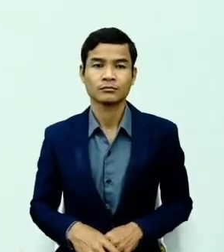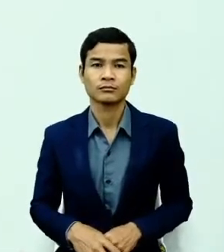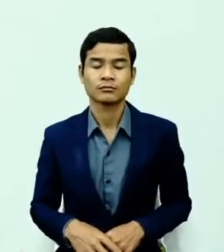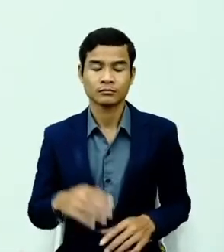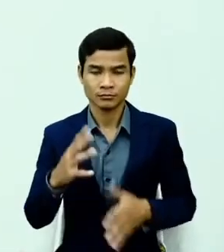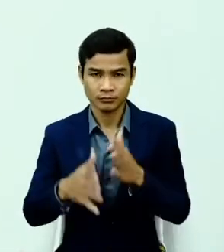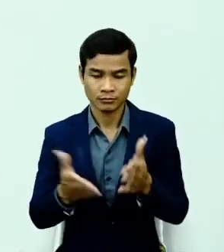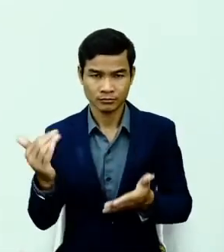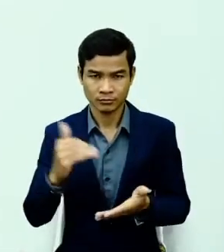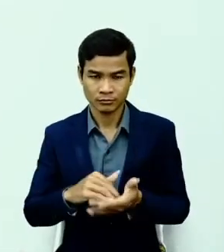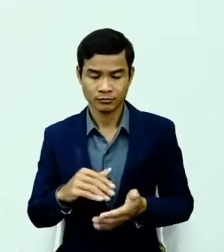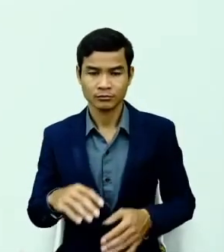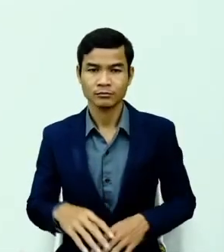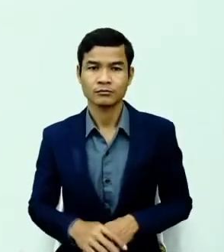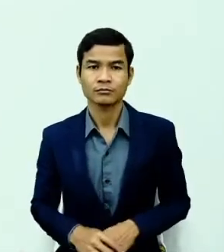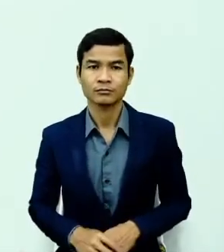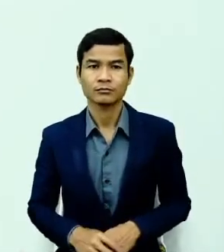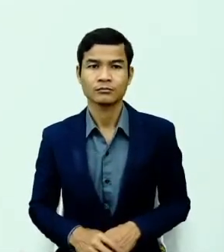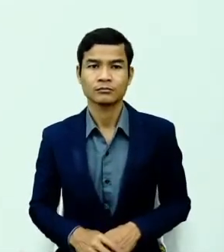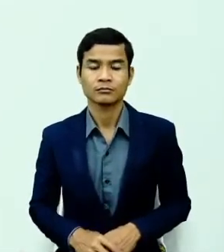អានម្ដងទៀត